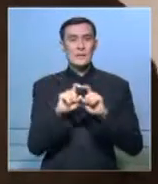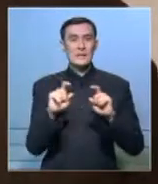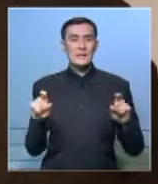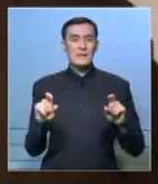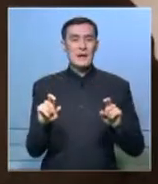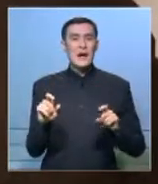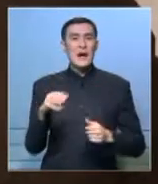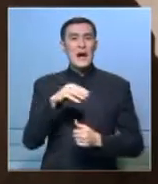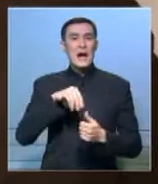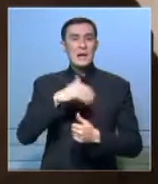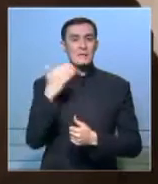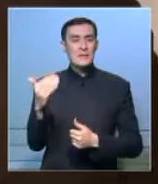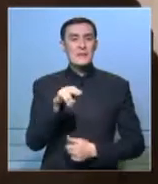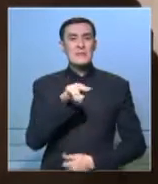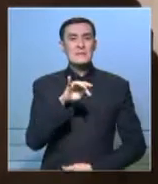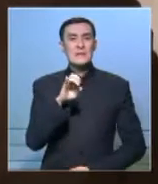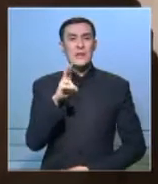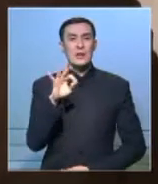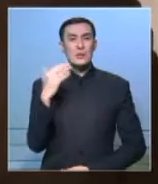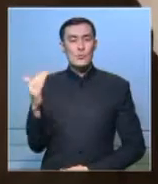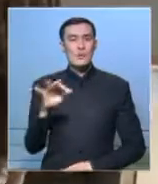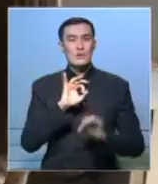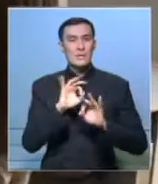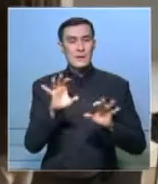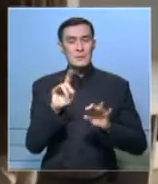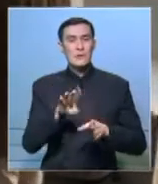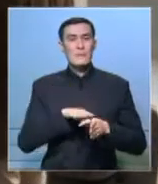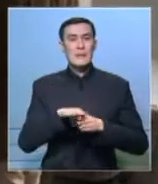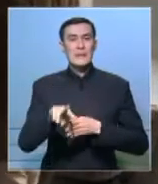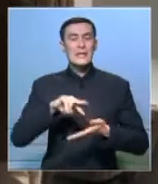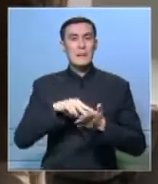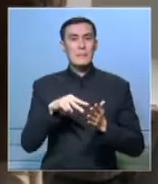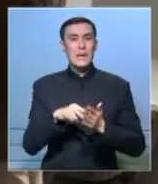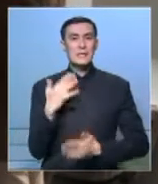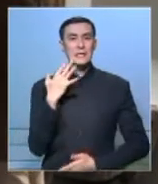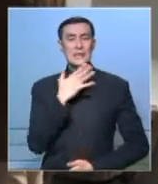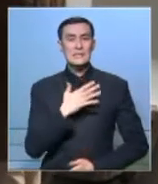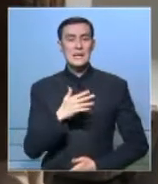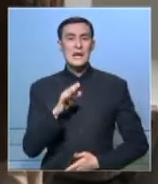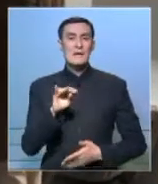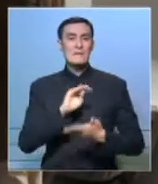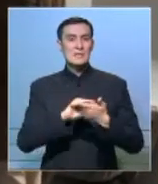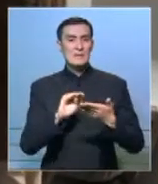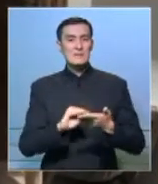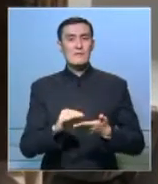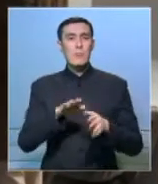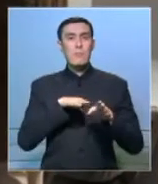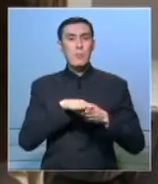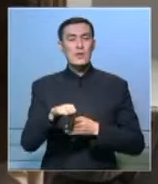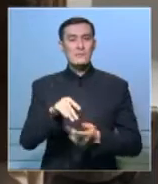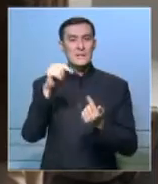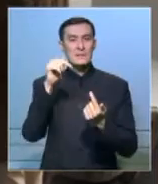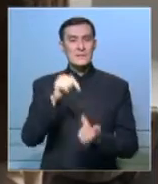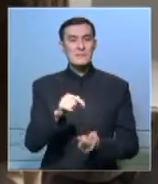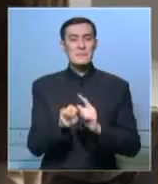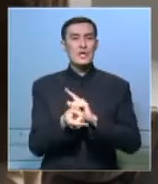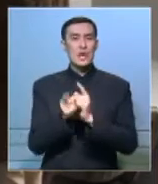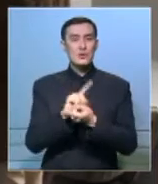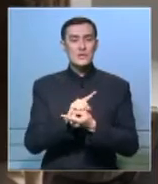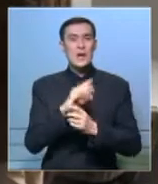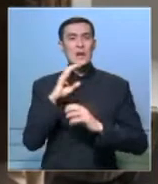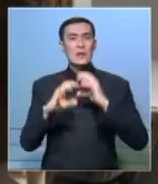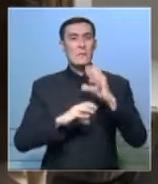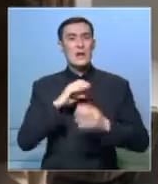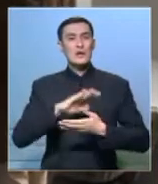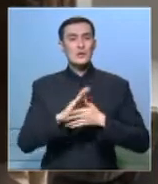Армения» Дмитрий Писаренко. Очень важно, по его словам, то, что выполнение плана нации выстраивается в полном соответствии с меняющейся